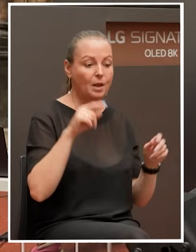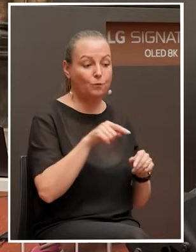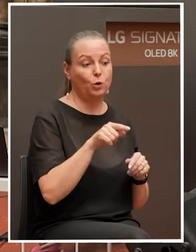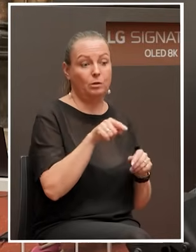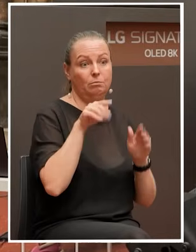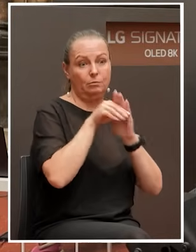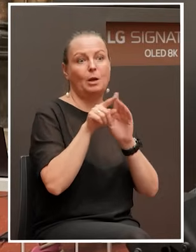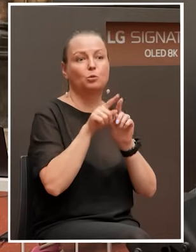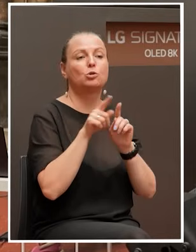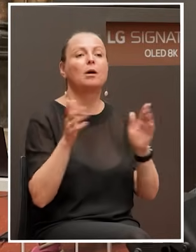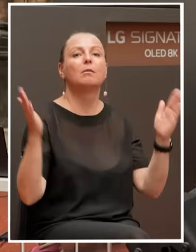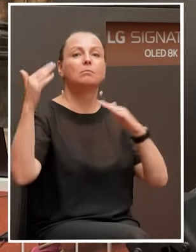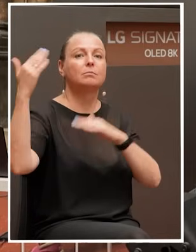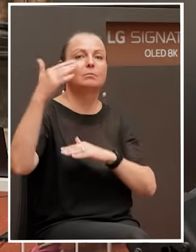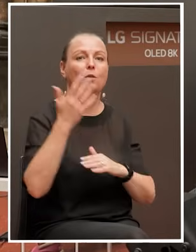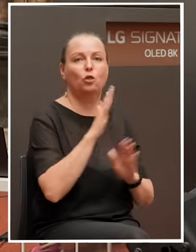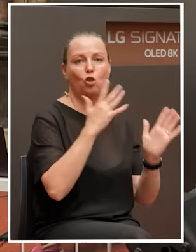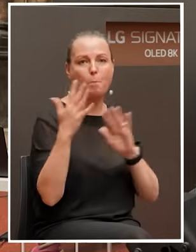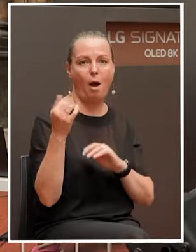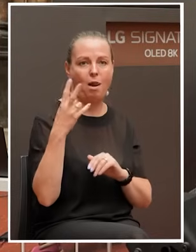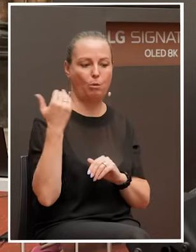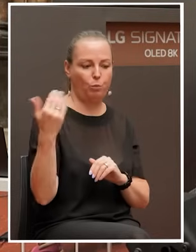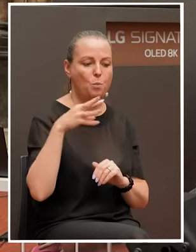Моне. И